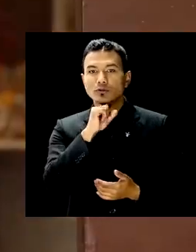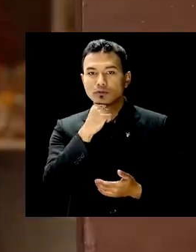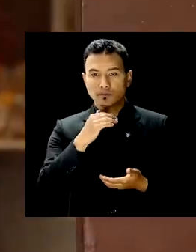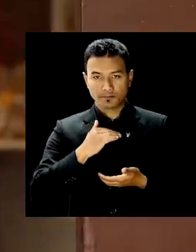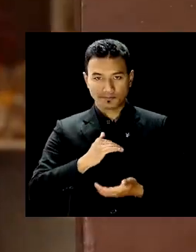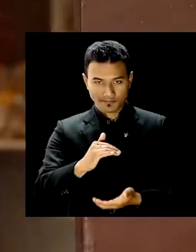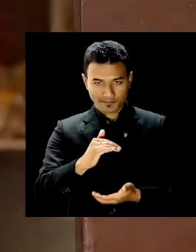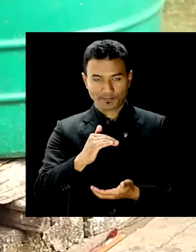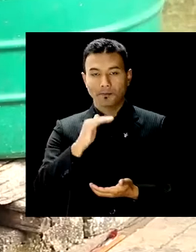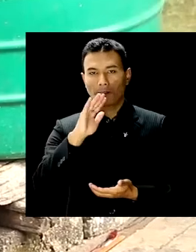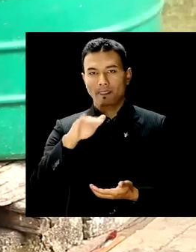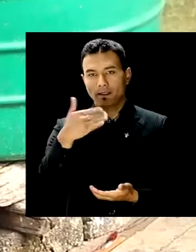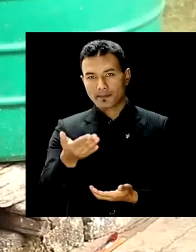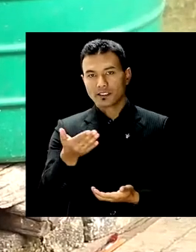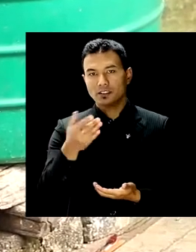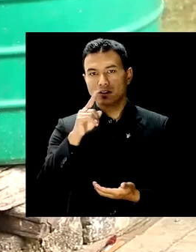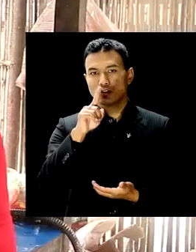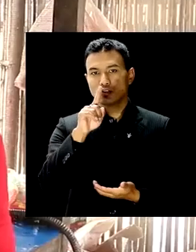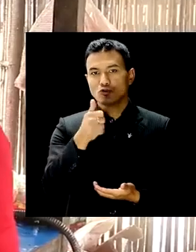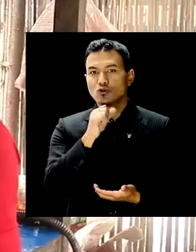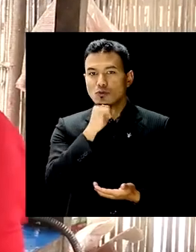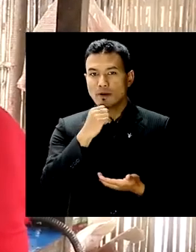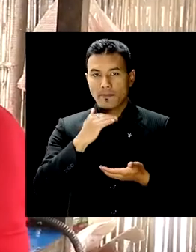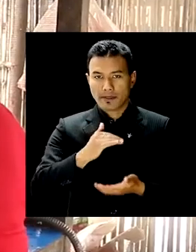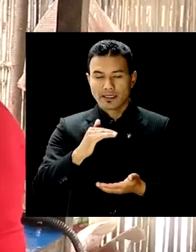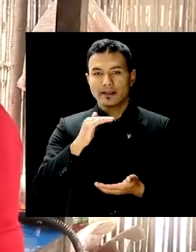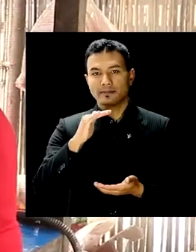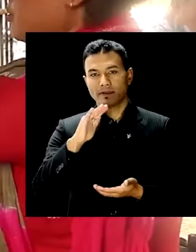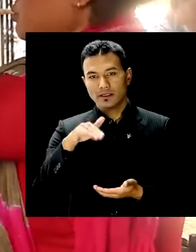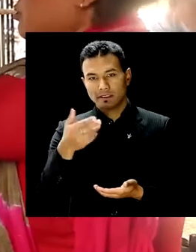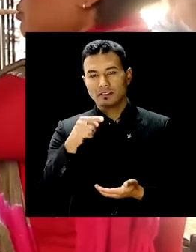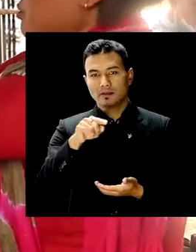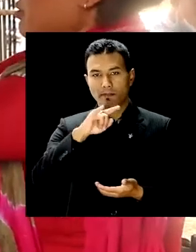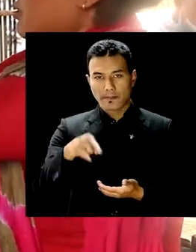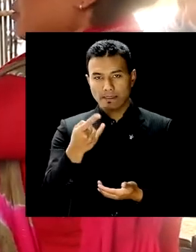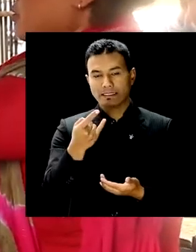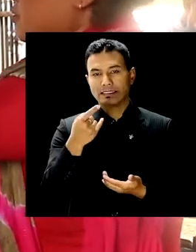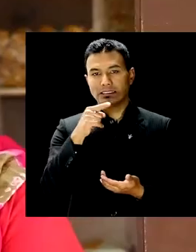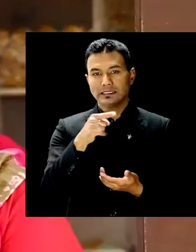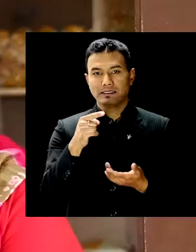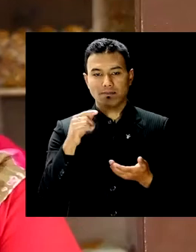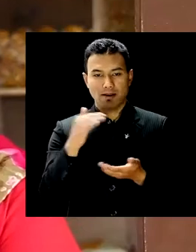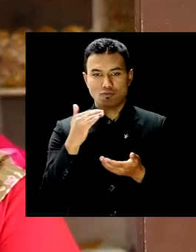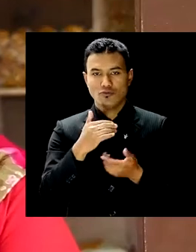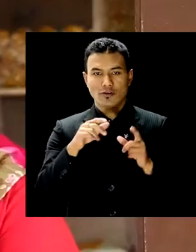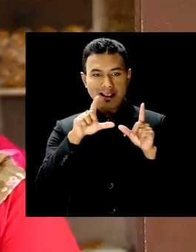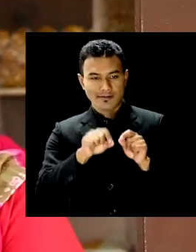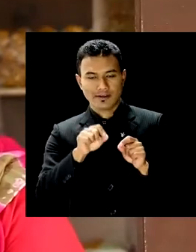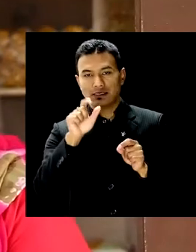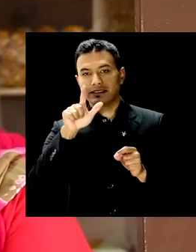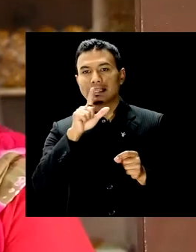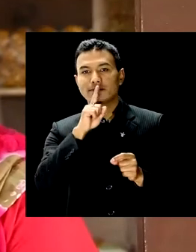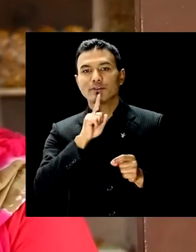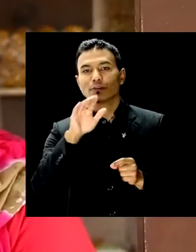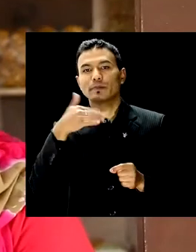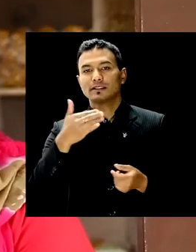16 वर्षमा बच्चा पाएको, अनि त्यो 16 वर्षमा बच्चा पायो, अनि त्यही बाबु फेरि त्यो सानो बाबु चाहिँ